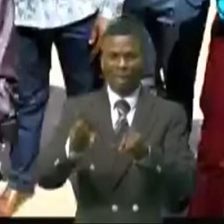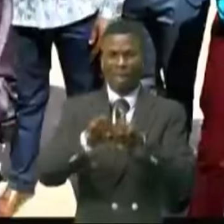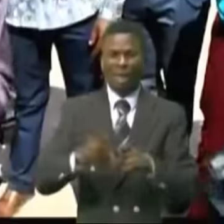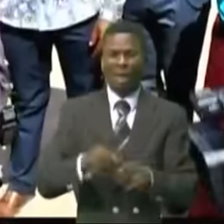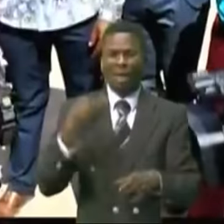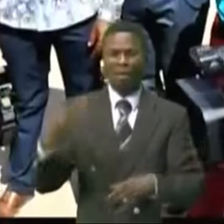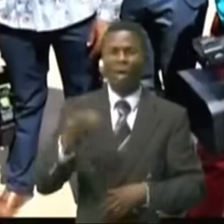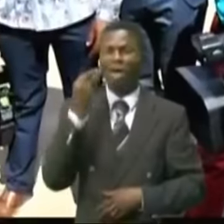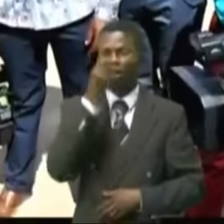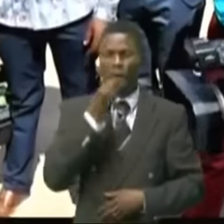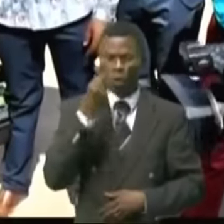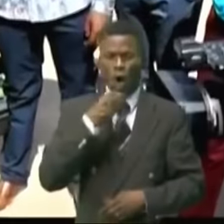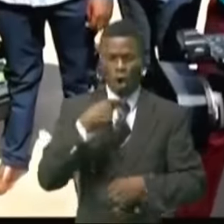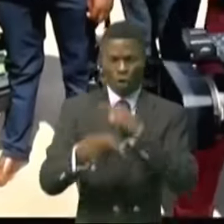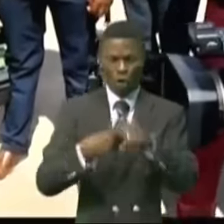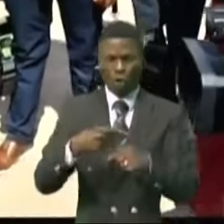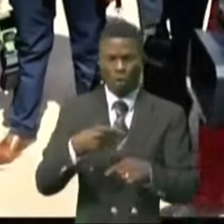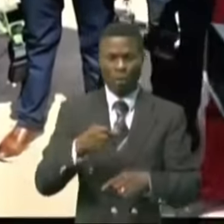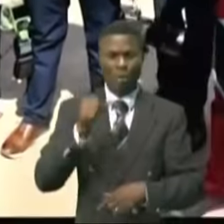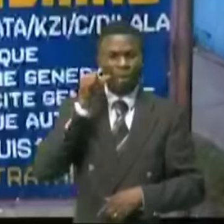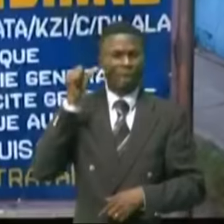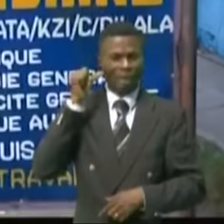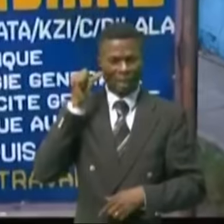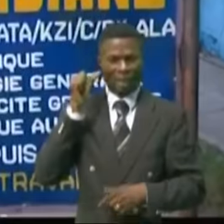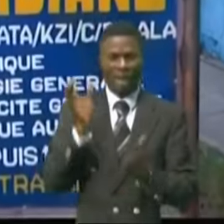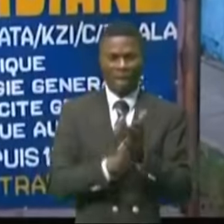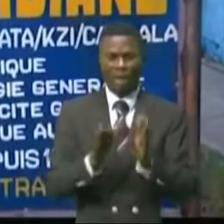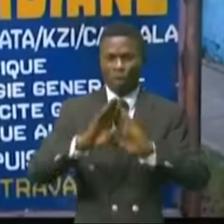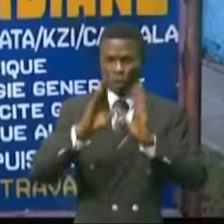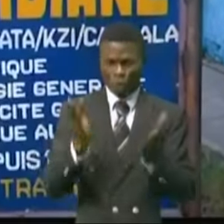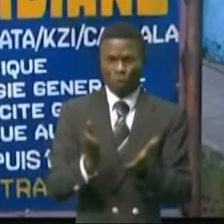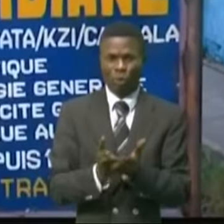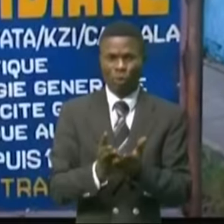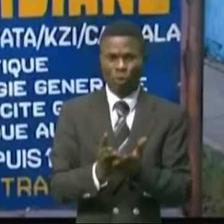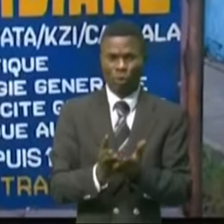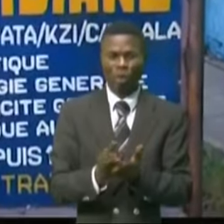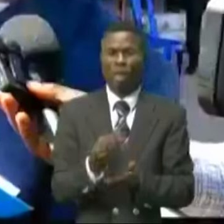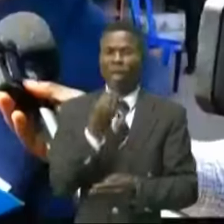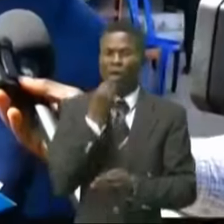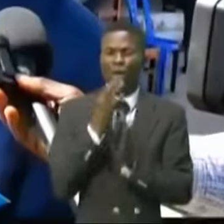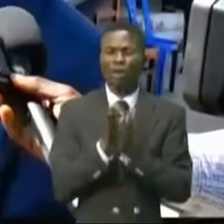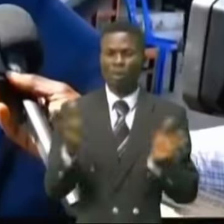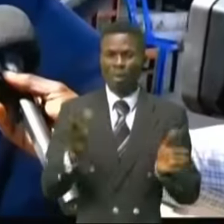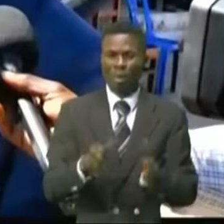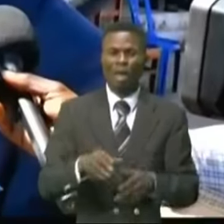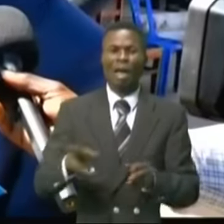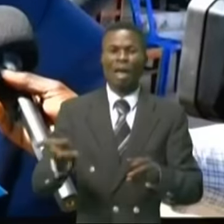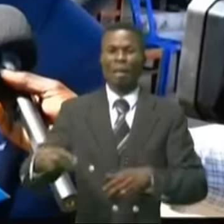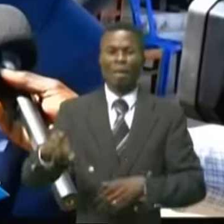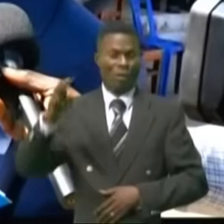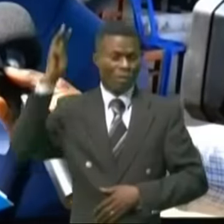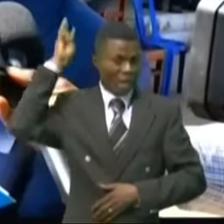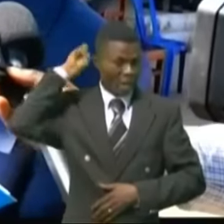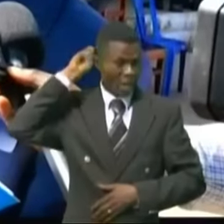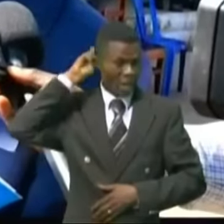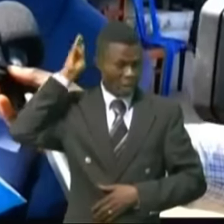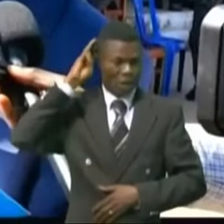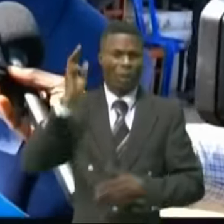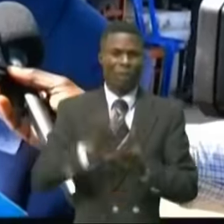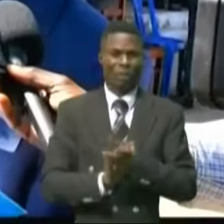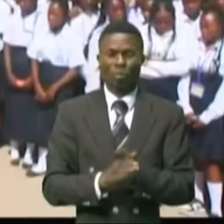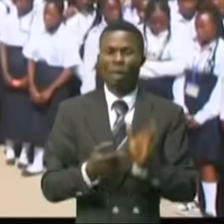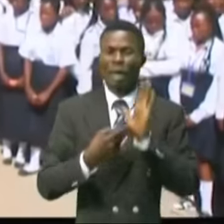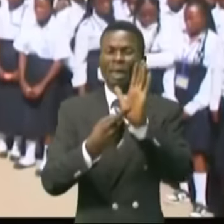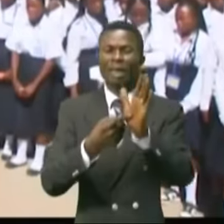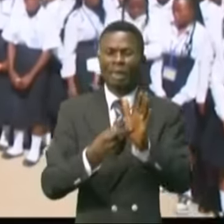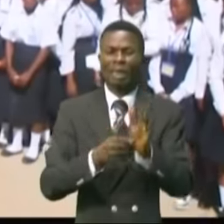Français, les lancements ont eu lieu à l'Institut Toussaïdienne des Kapata à Kolwezi. Bonaventure Provède s'est exprimé devant